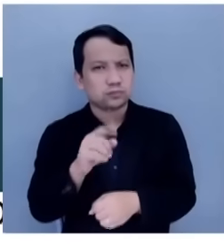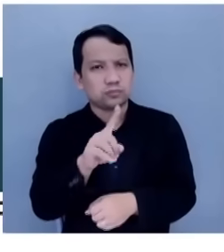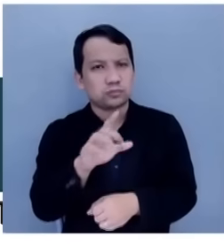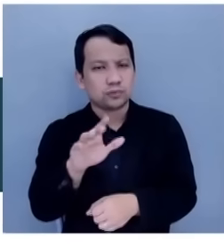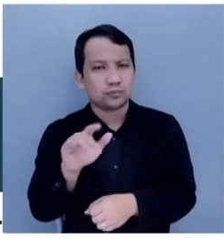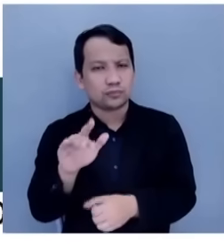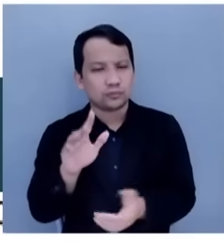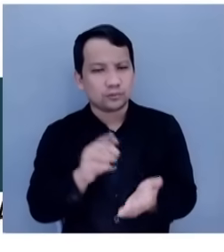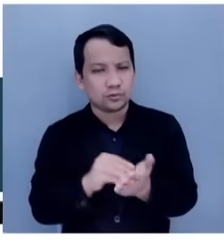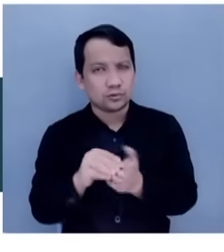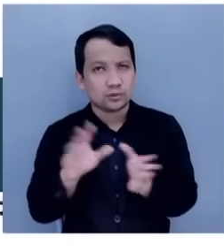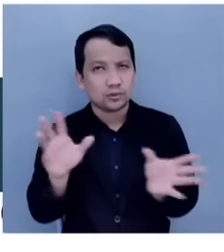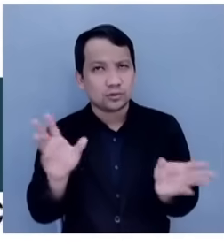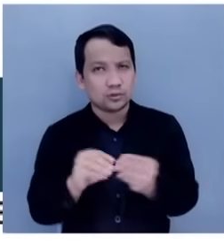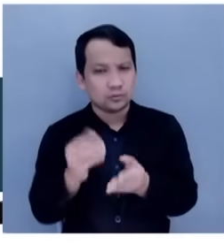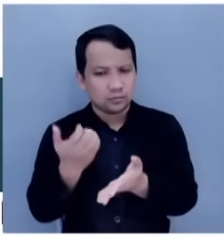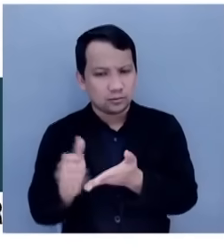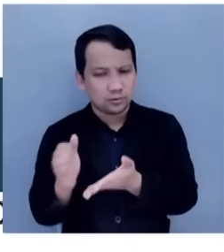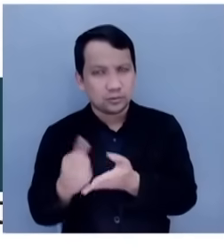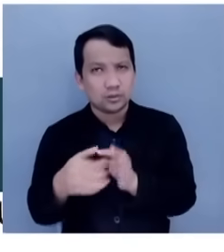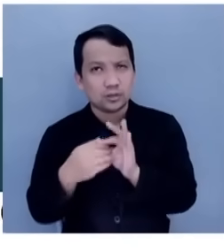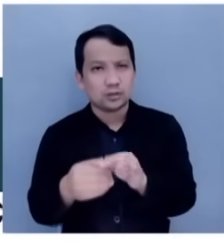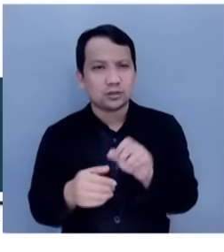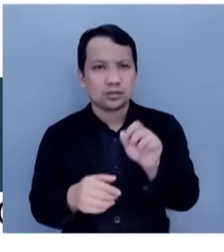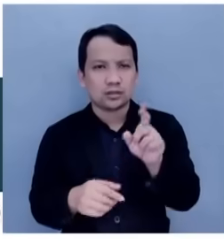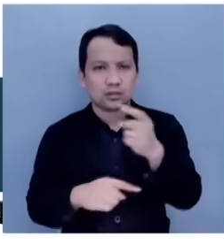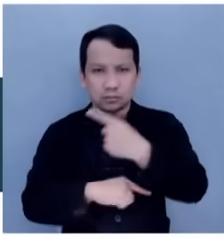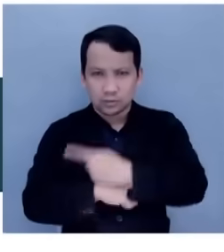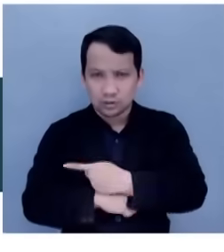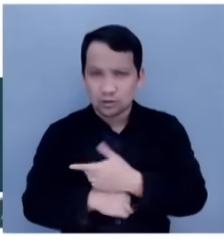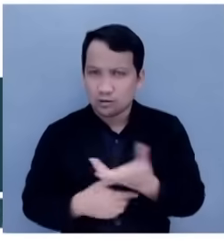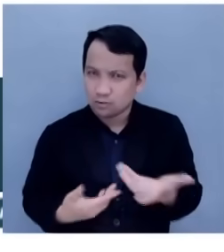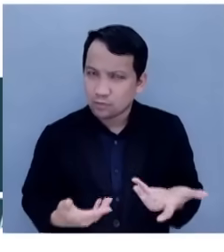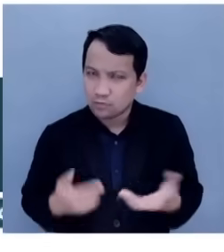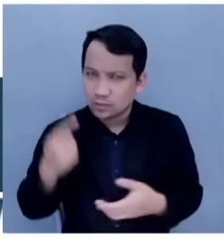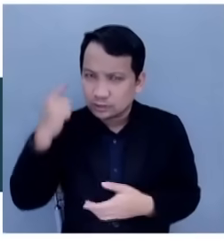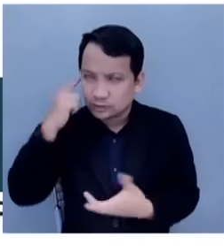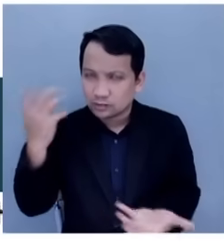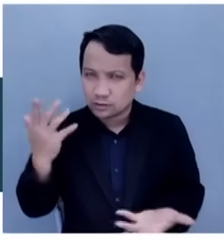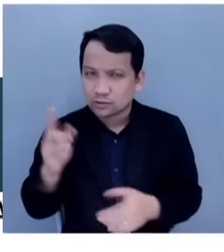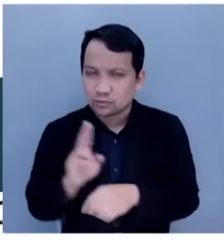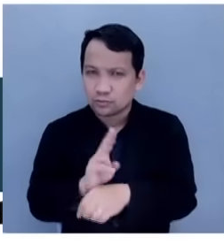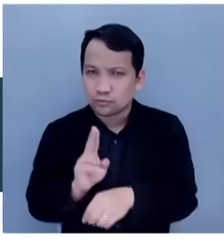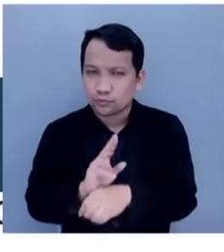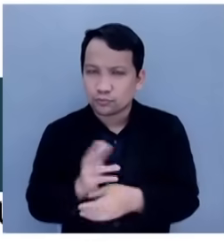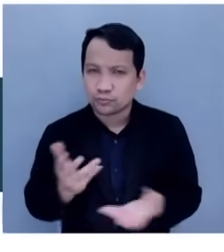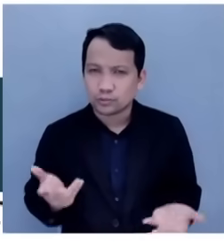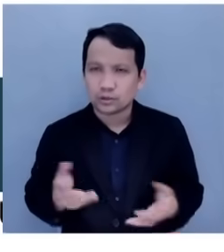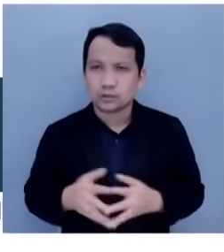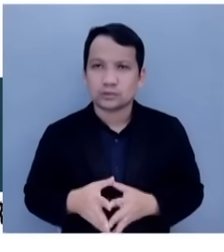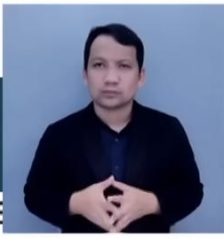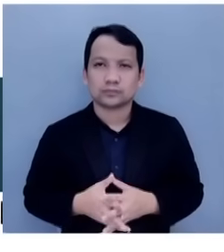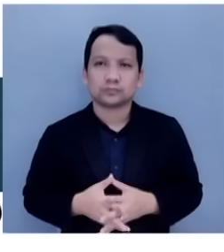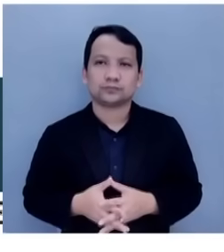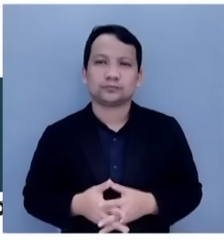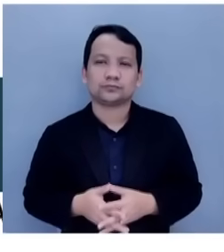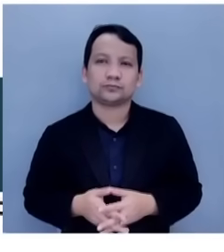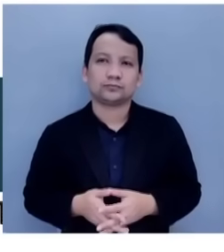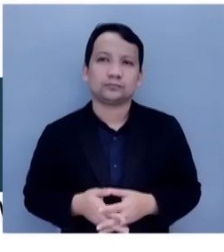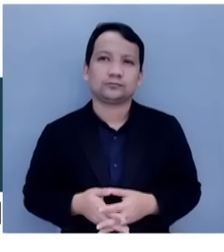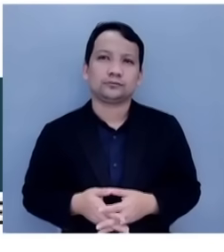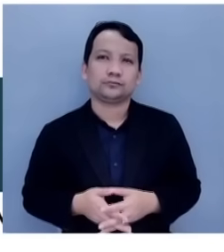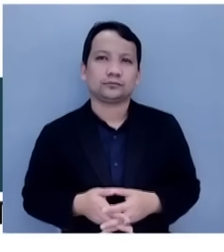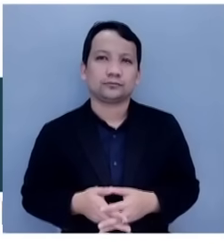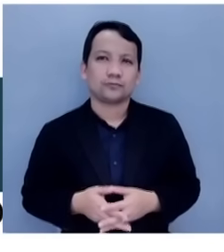million spent in 11 days. Where do you think this went? Well, kung